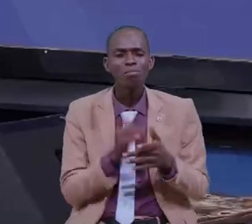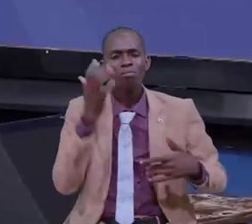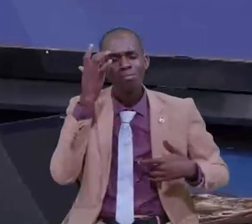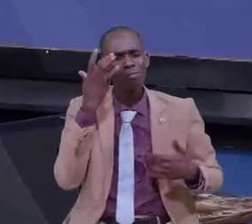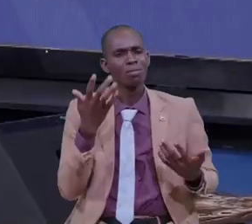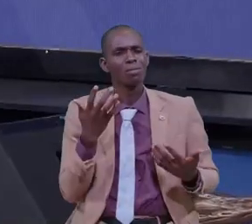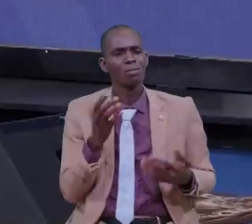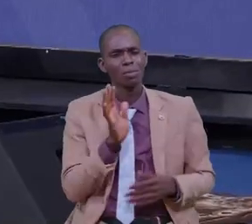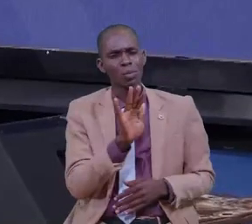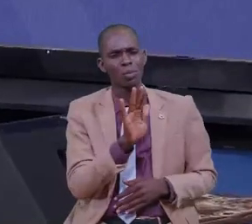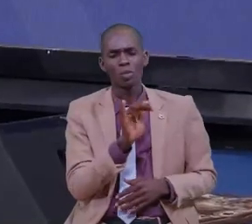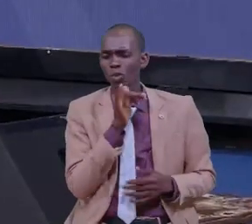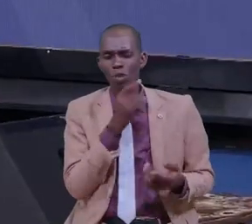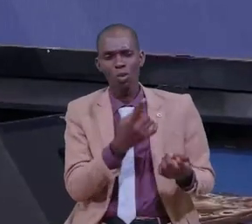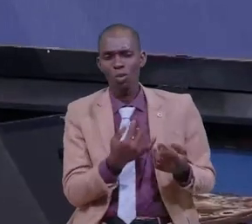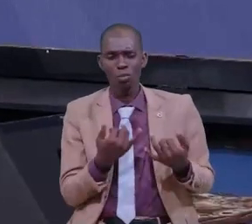encore un objectif.